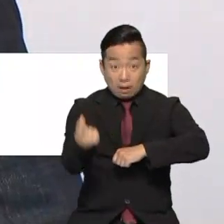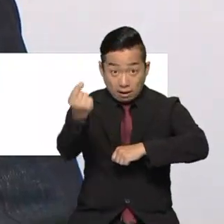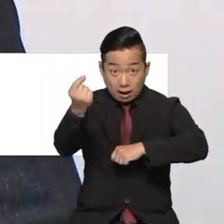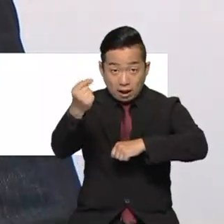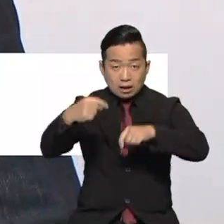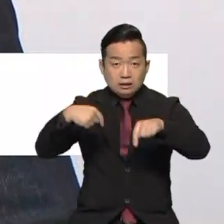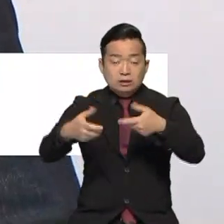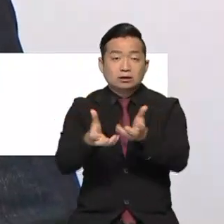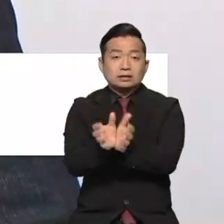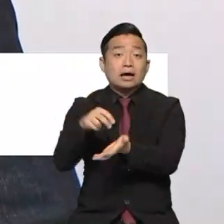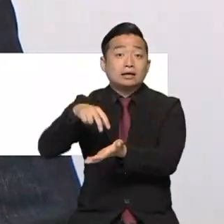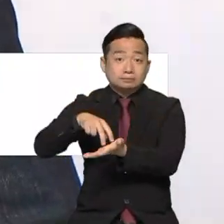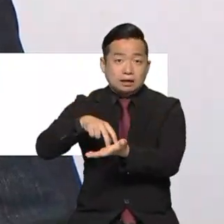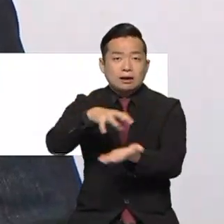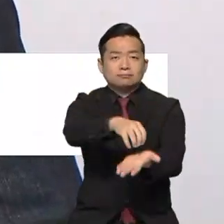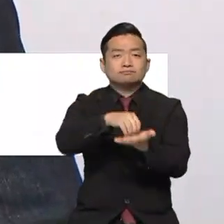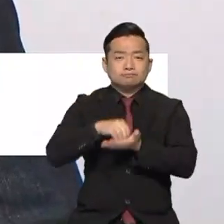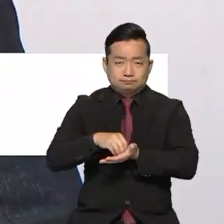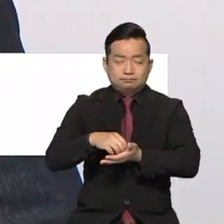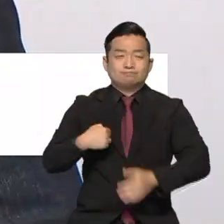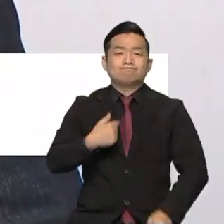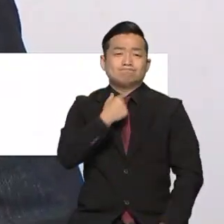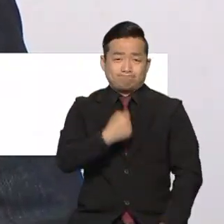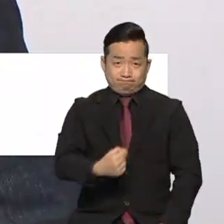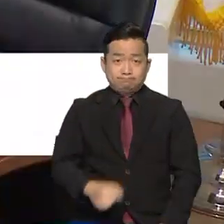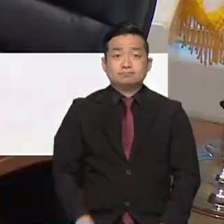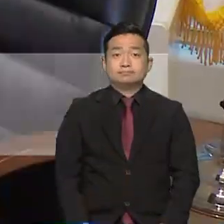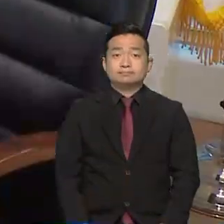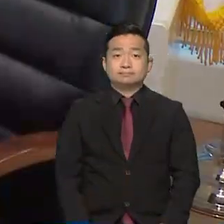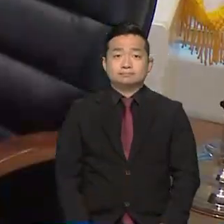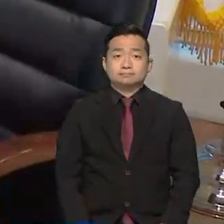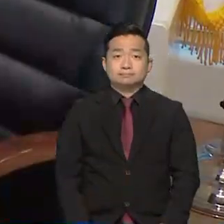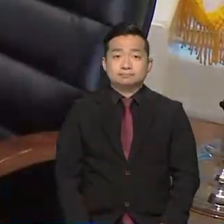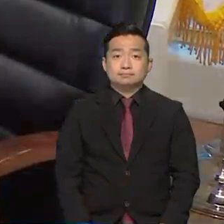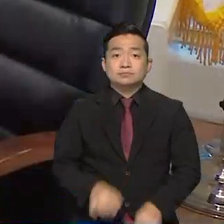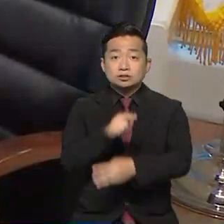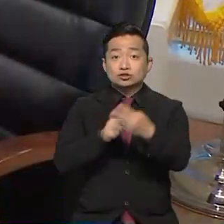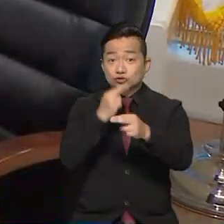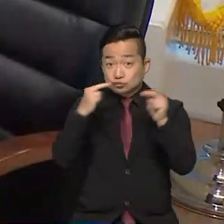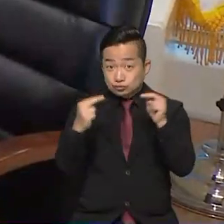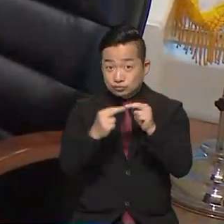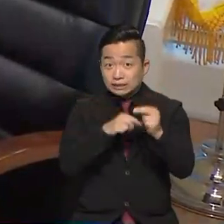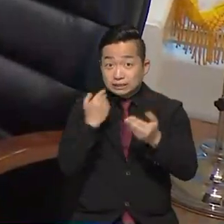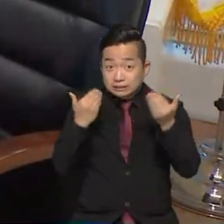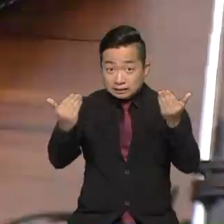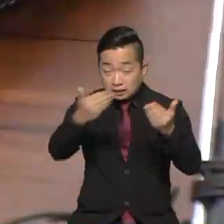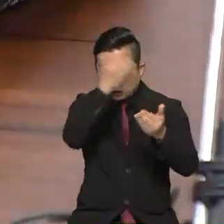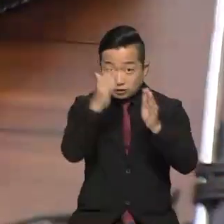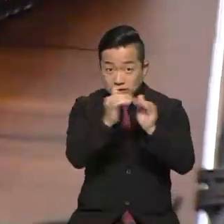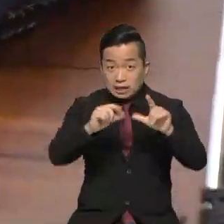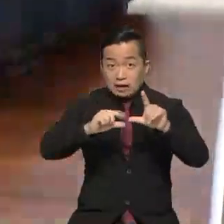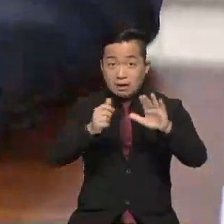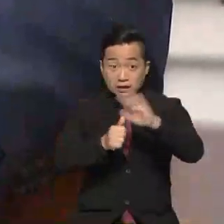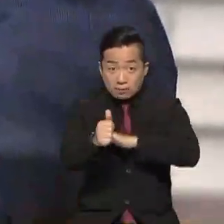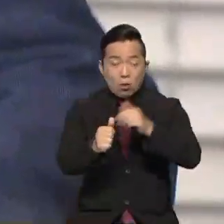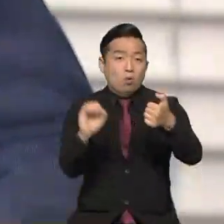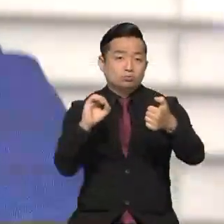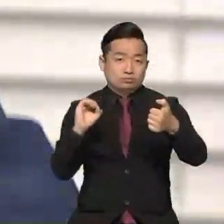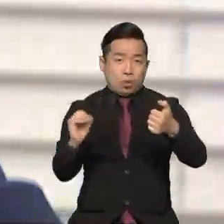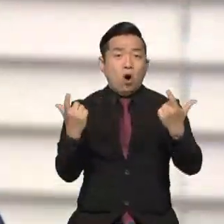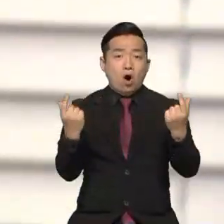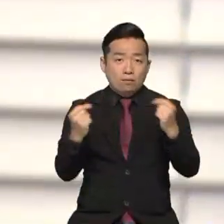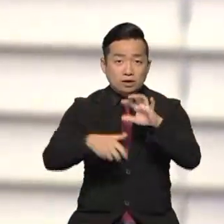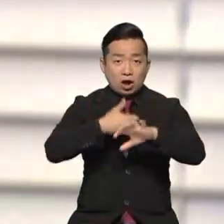신속하게 당에서 좀 받아들여졌으면 좋겠다. 친윤 희생과 청년 비례대표 50% 등